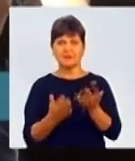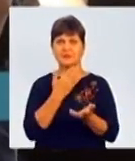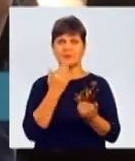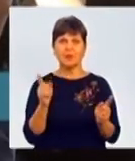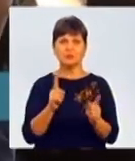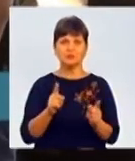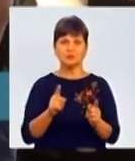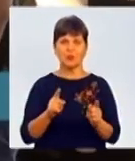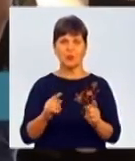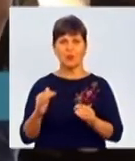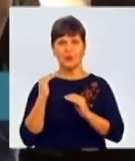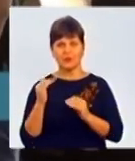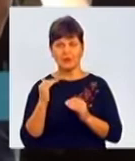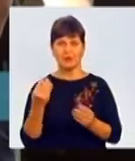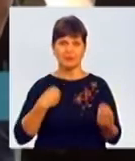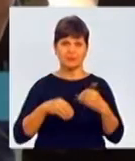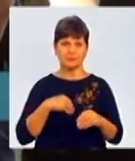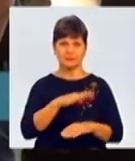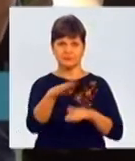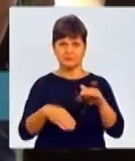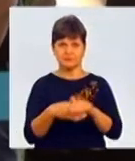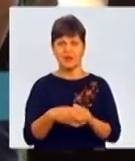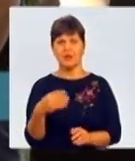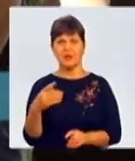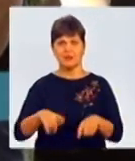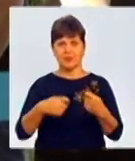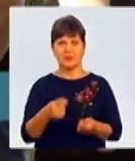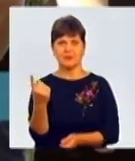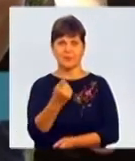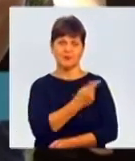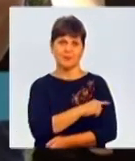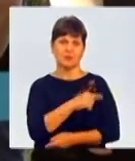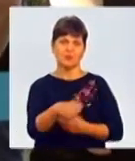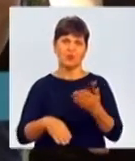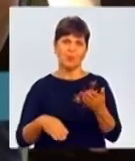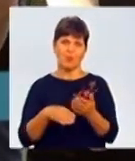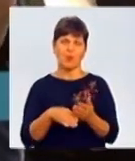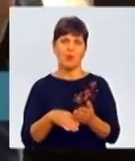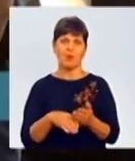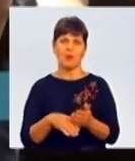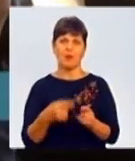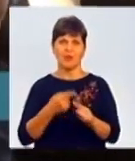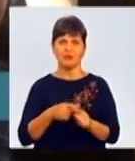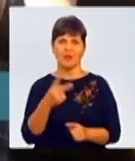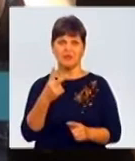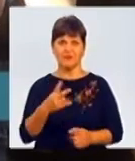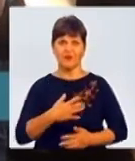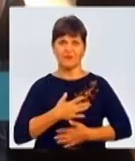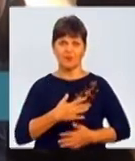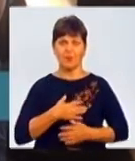чи покривало, чи якийсь одяг підставити, і надаєте першу медичну допомогу. Тобто два вдохи і 15